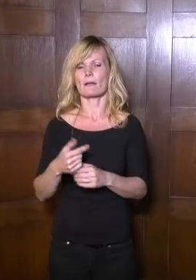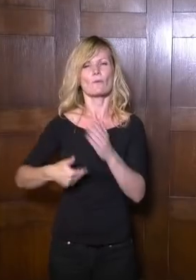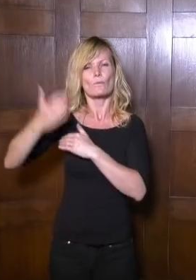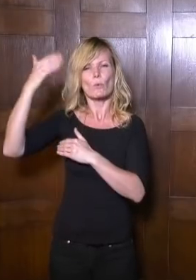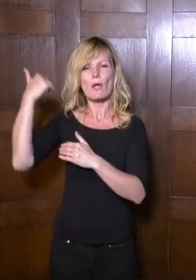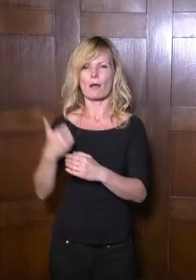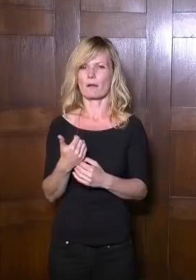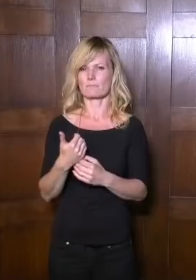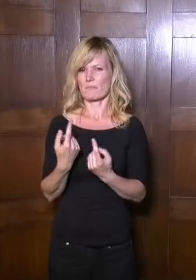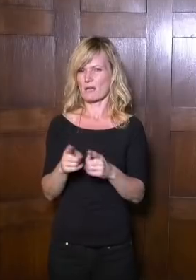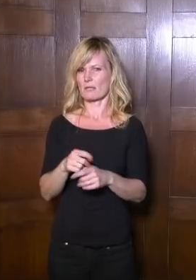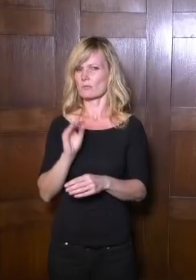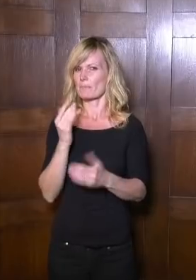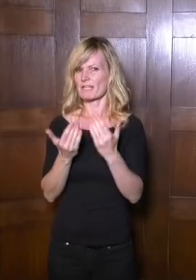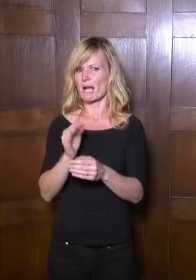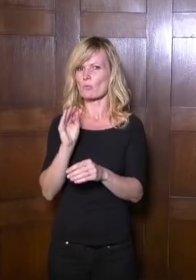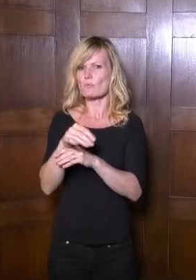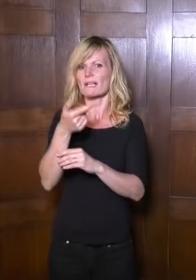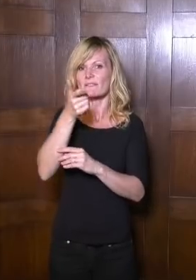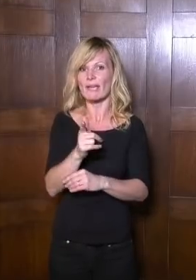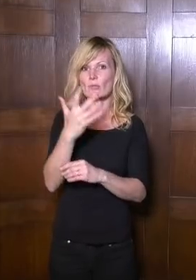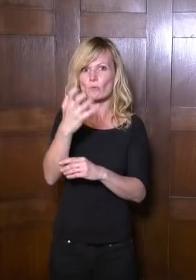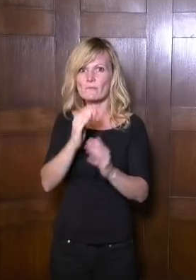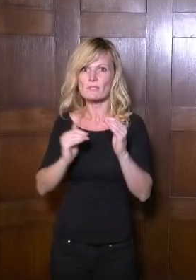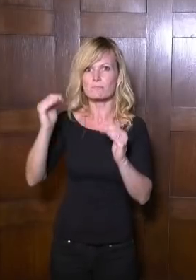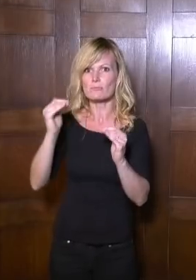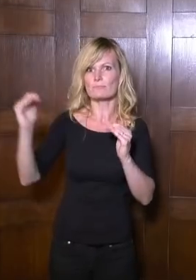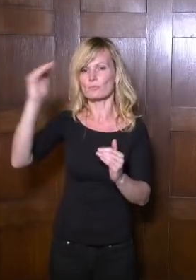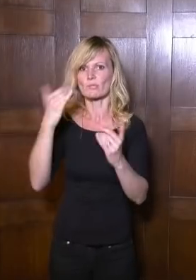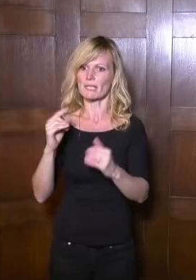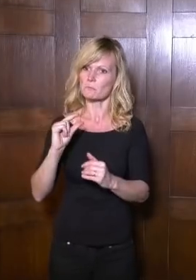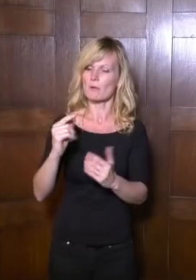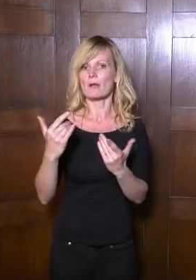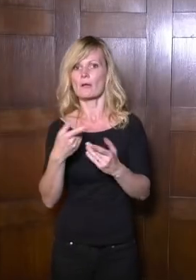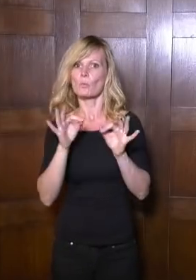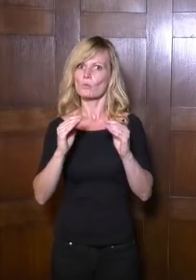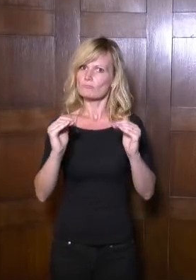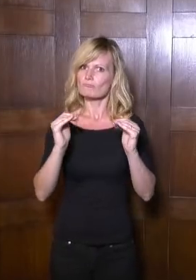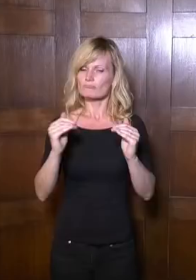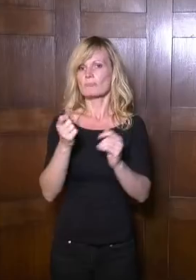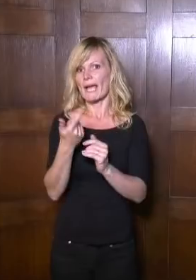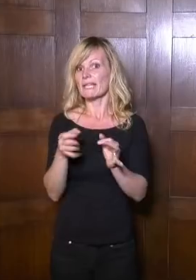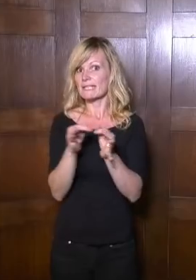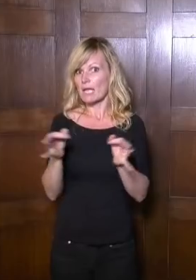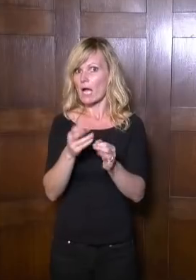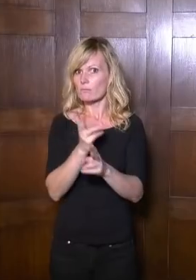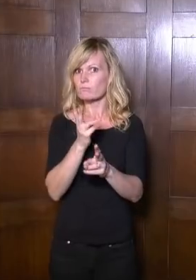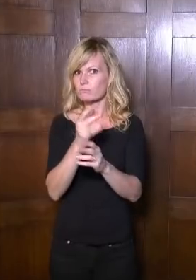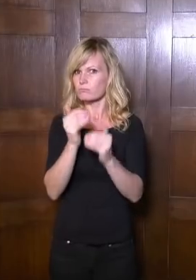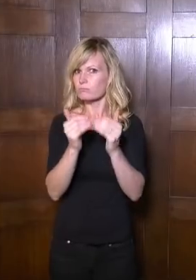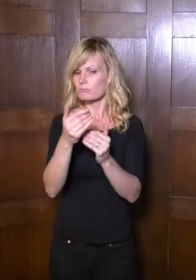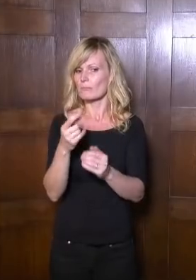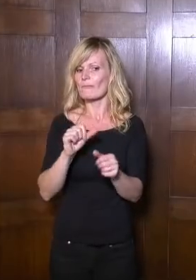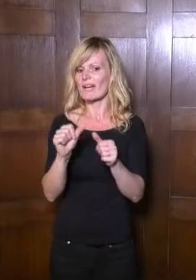über 250. Das heißt, wir haben ein gutes Level erreicht und das mittlerweile seit einigen Tagen, fast schon eine